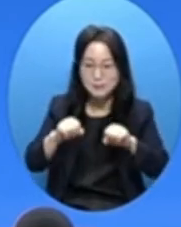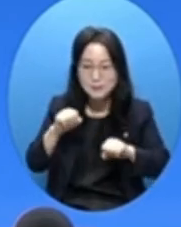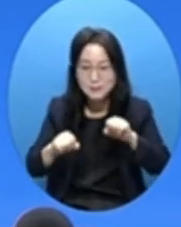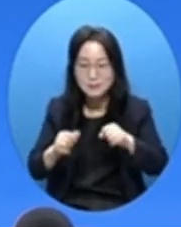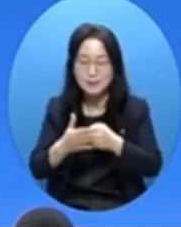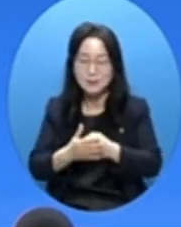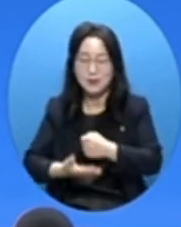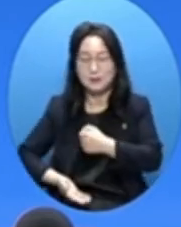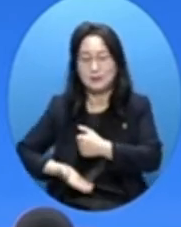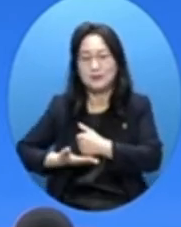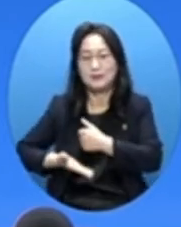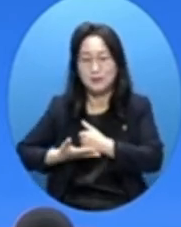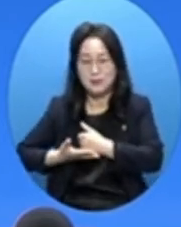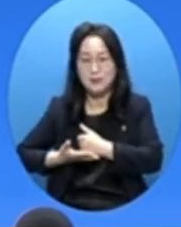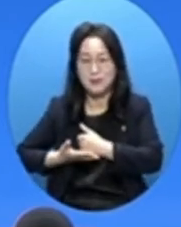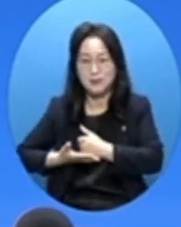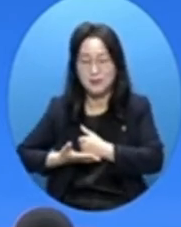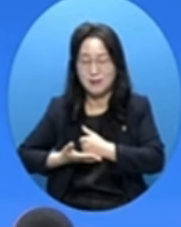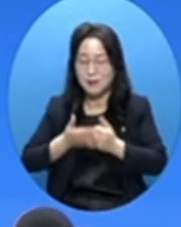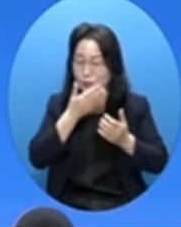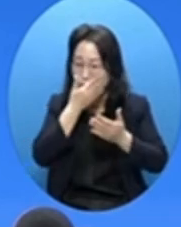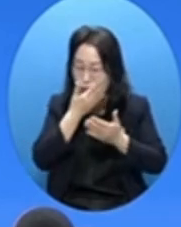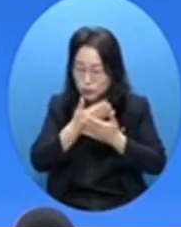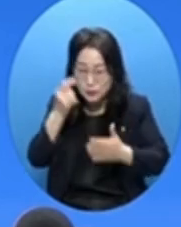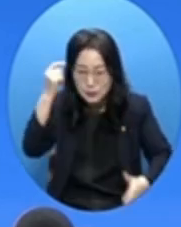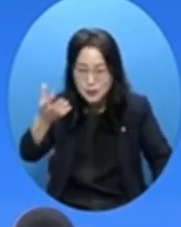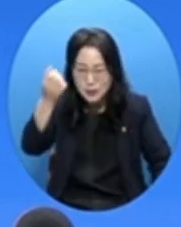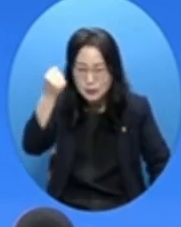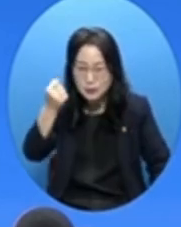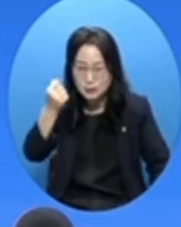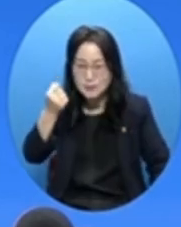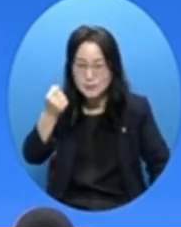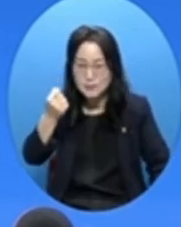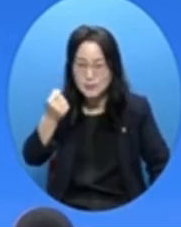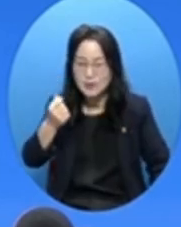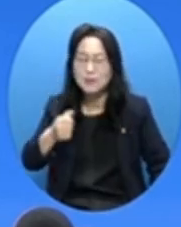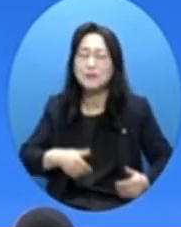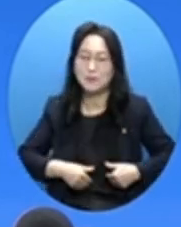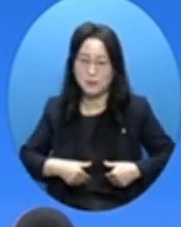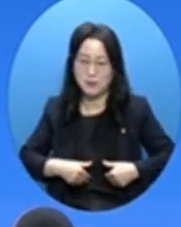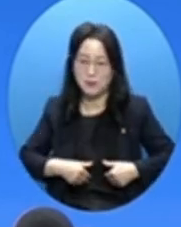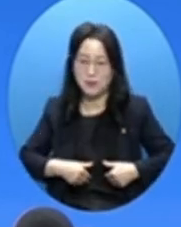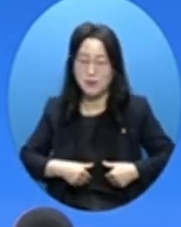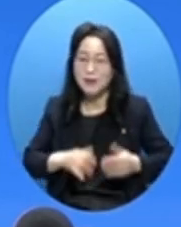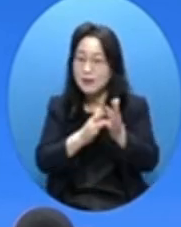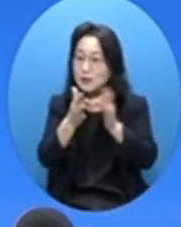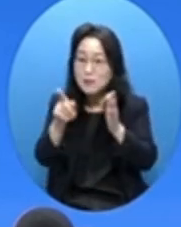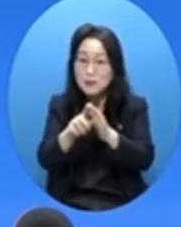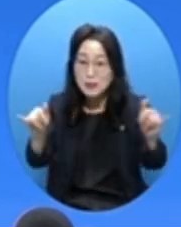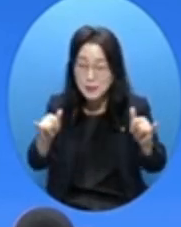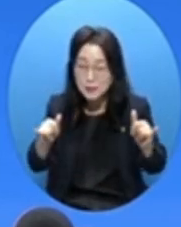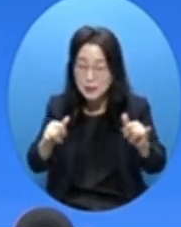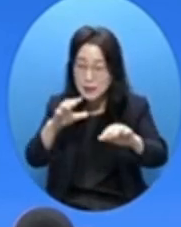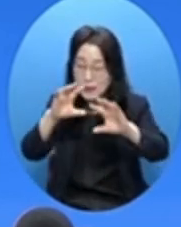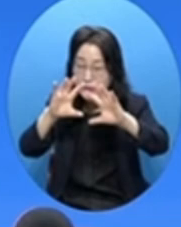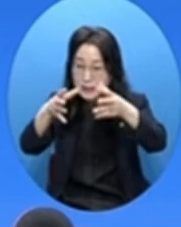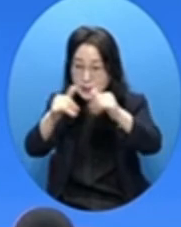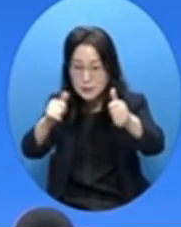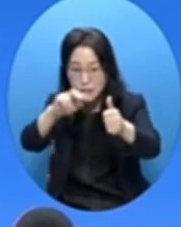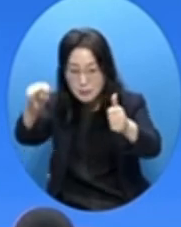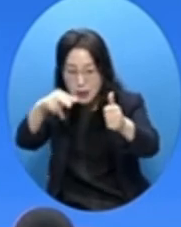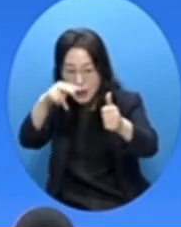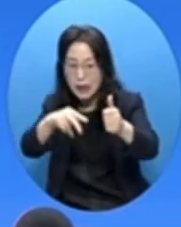칭찬하고 그를 중기 여기는 그런 역사가 나타나야 되는 것입니다 예수님이 사람들이 세상사람들에게 설파한 가락지를